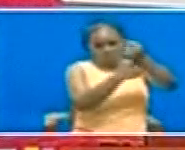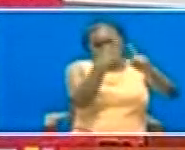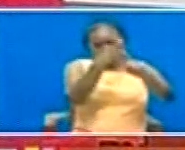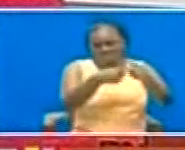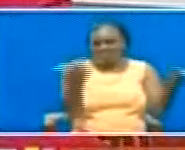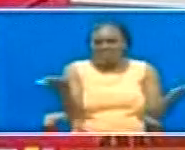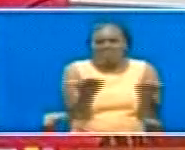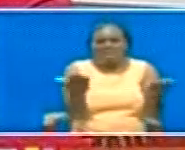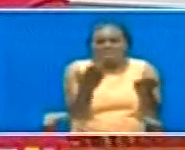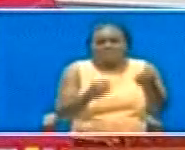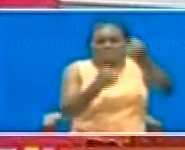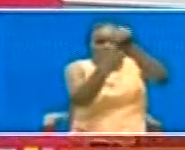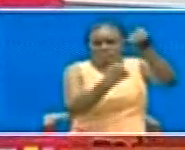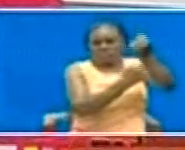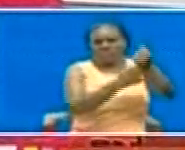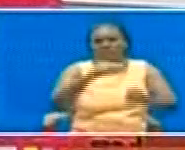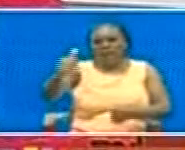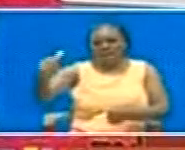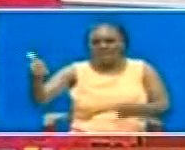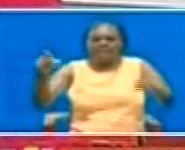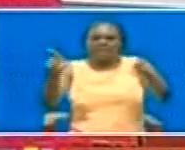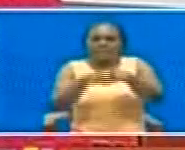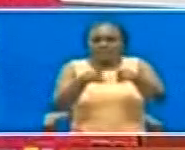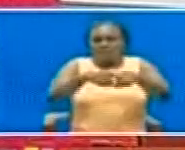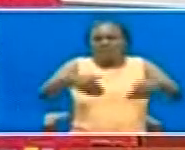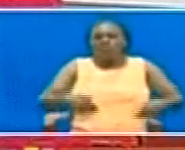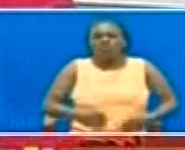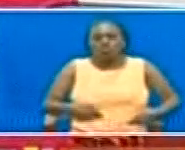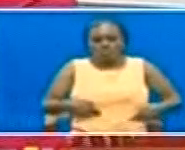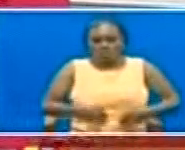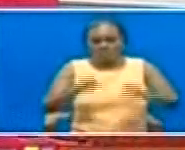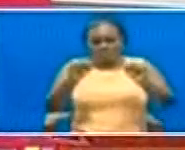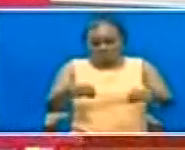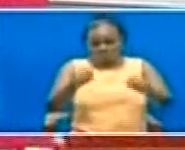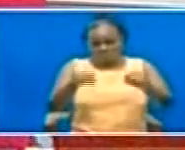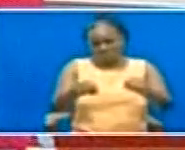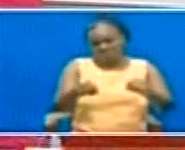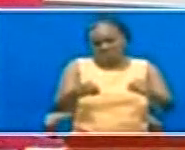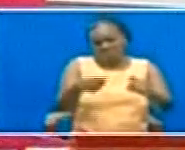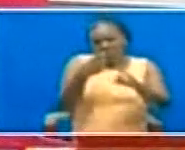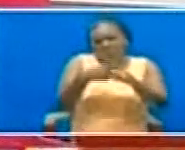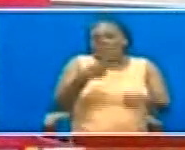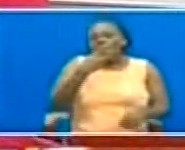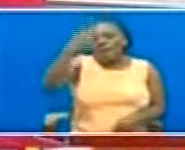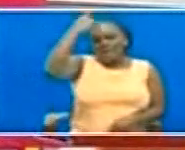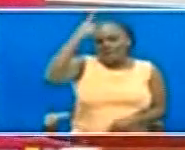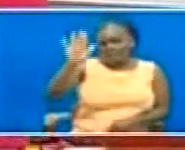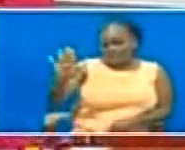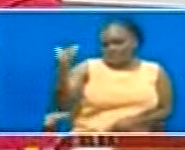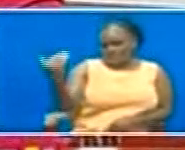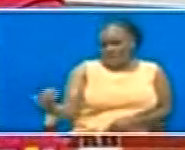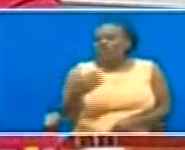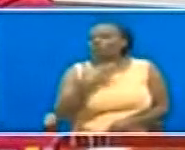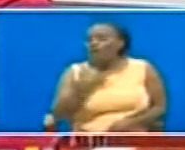maybe sponsors wengine. Na pia hao vijana wanafaa, tuseme kutoka tu kwa wazazi. Mtoto wako akikwambia